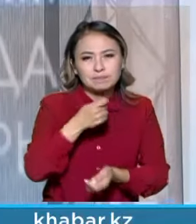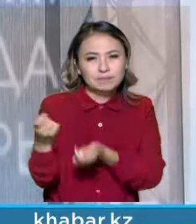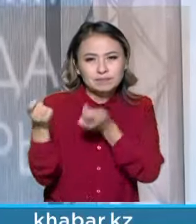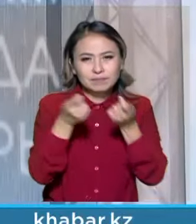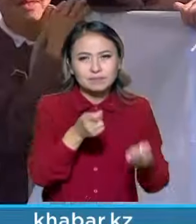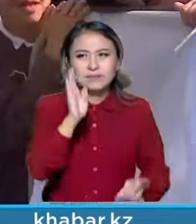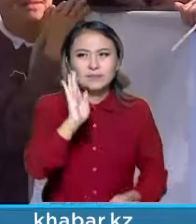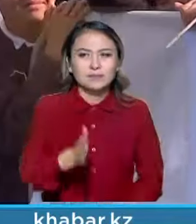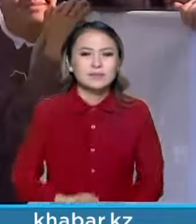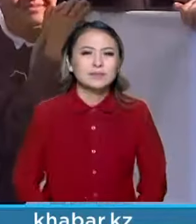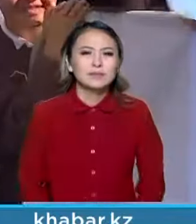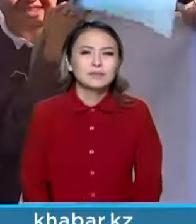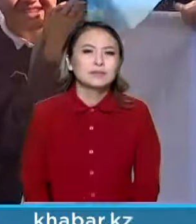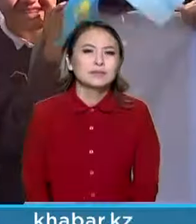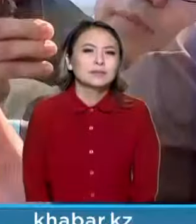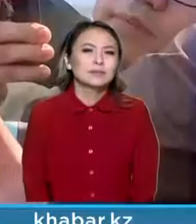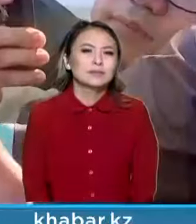отыр.